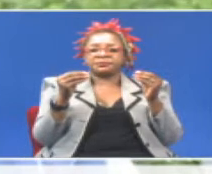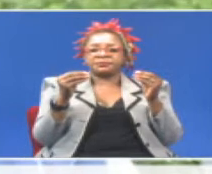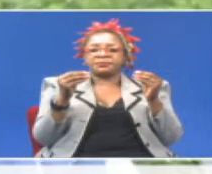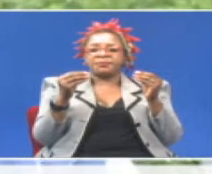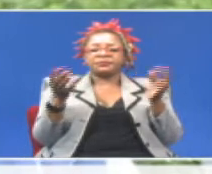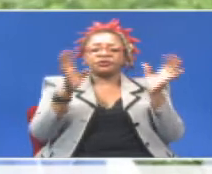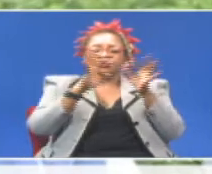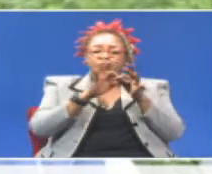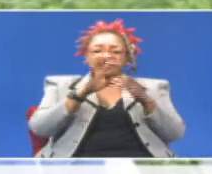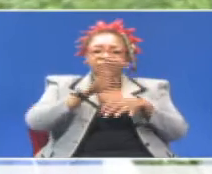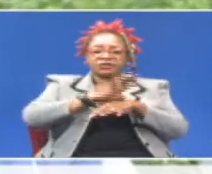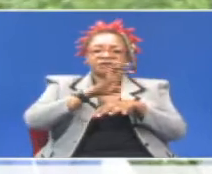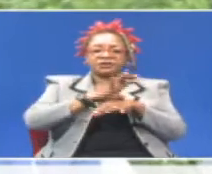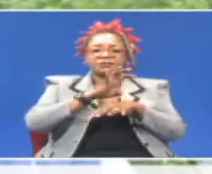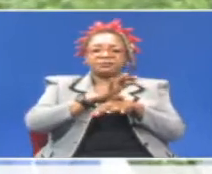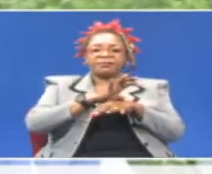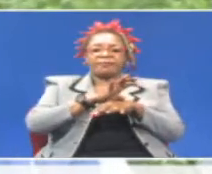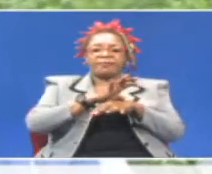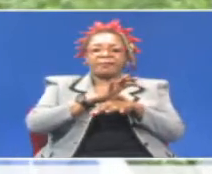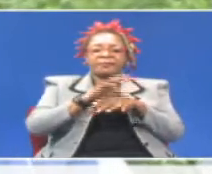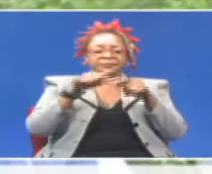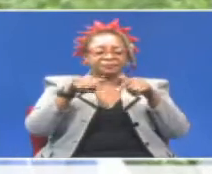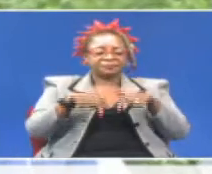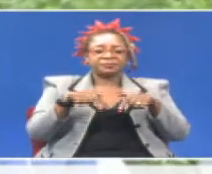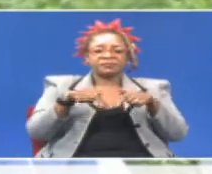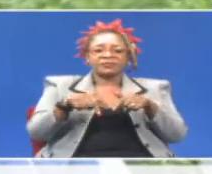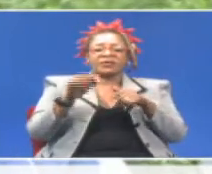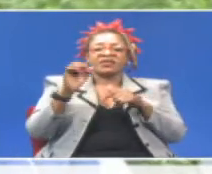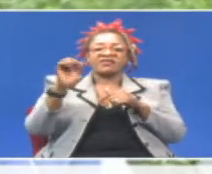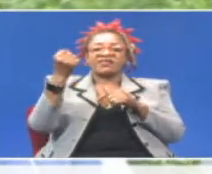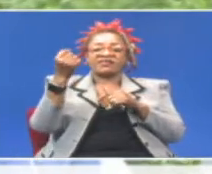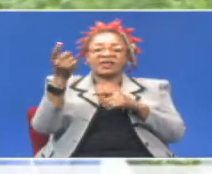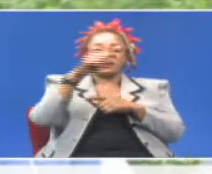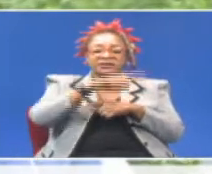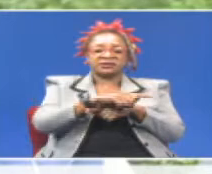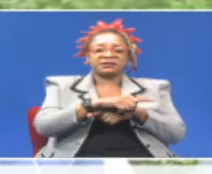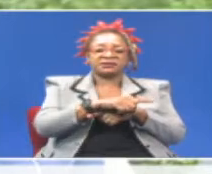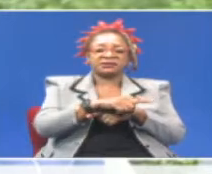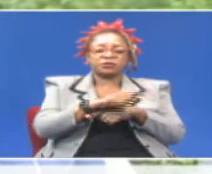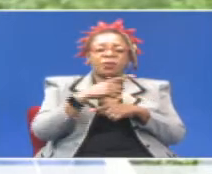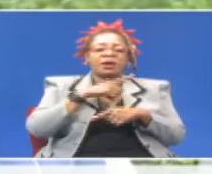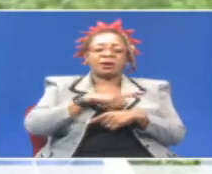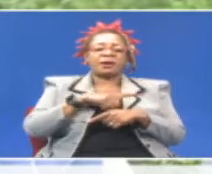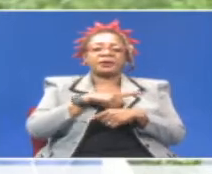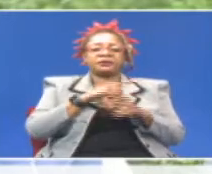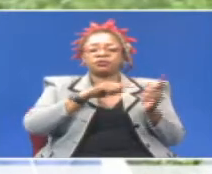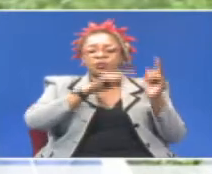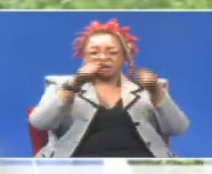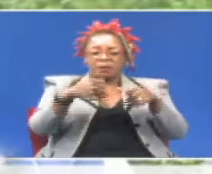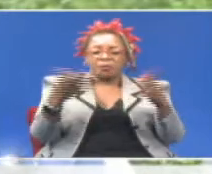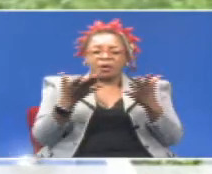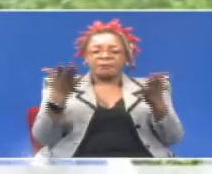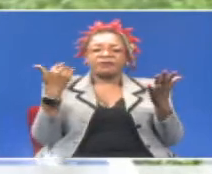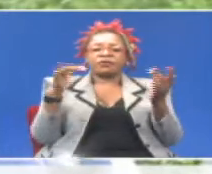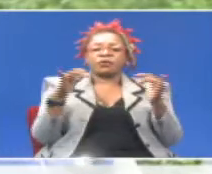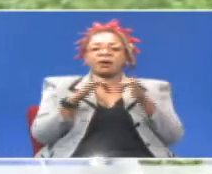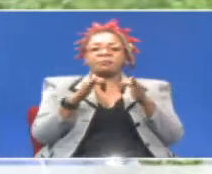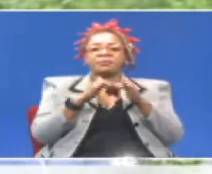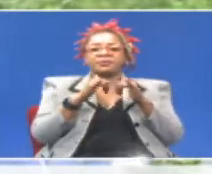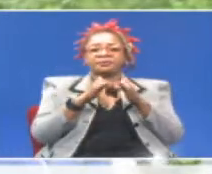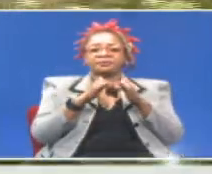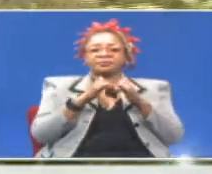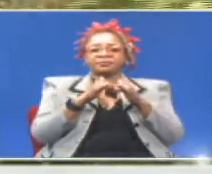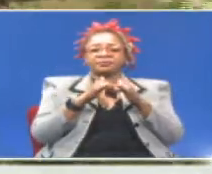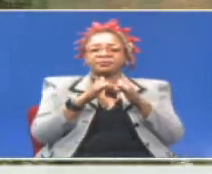ya Mackenzie, na kwa leo ni siku ya tano tumefanikiwa kuja mahali walikuwa wamekamp kama maeneo